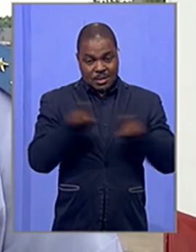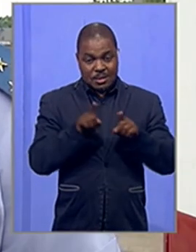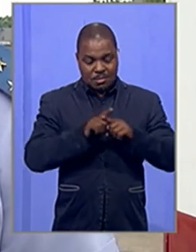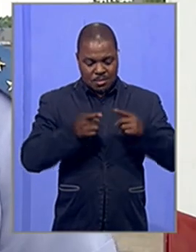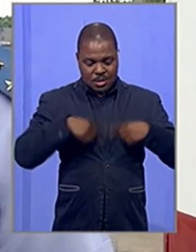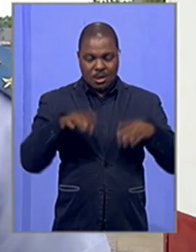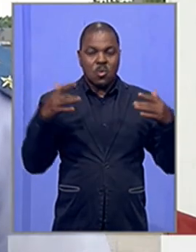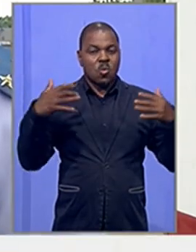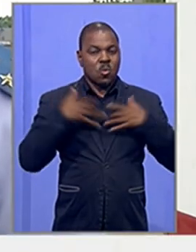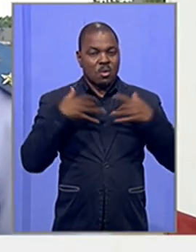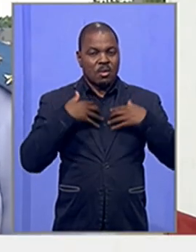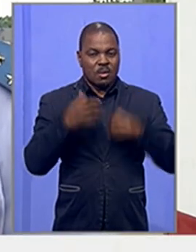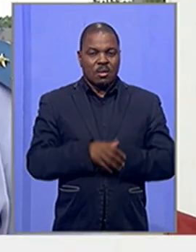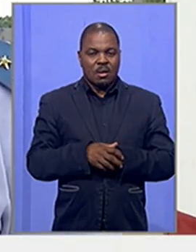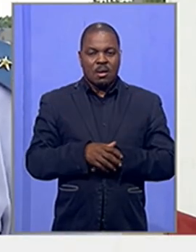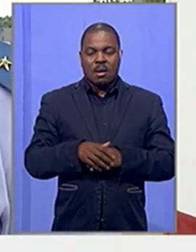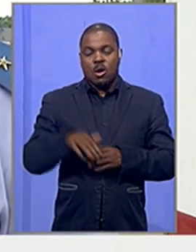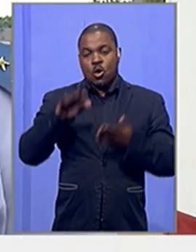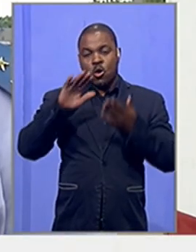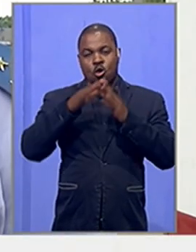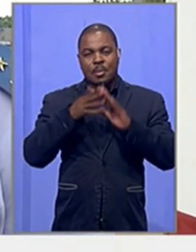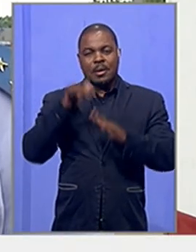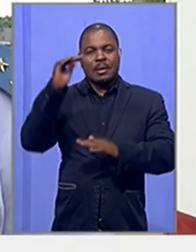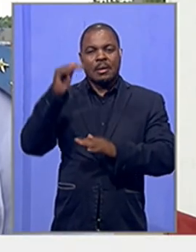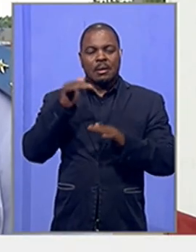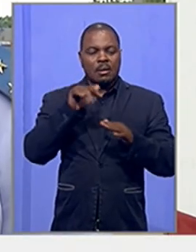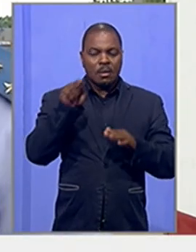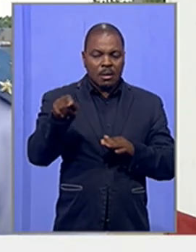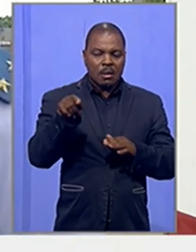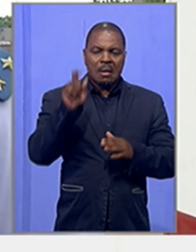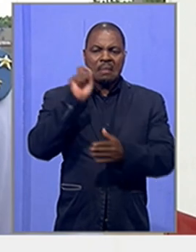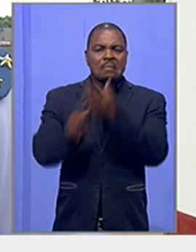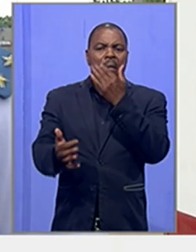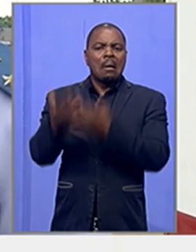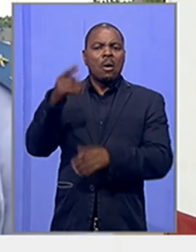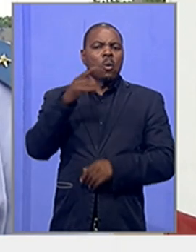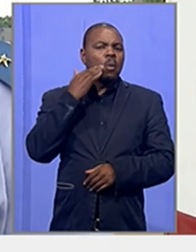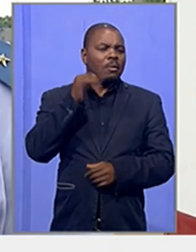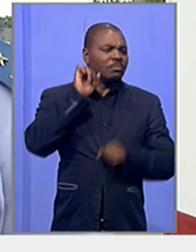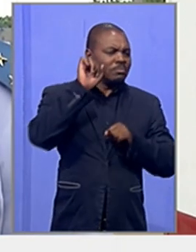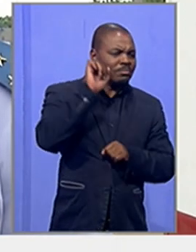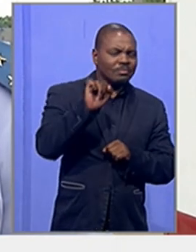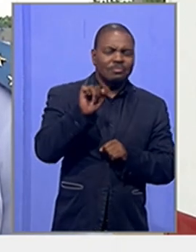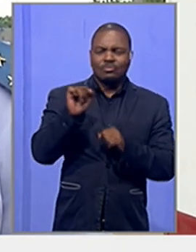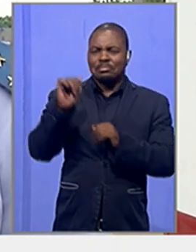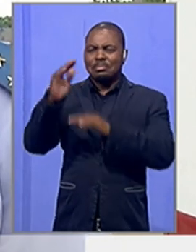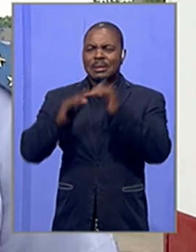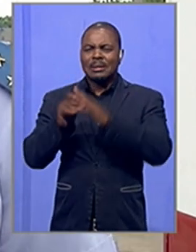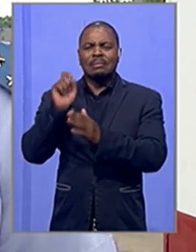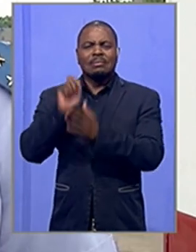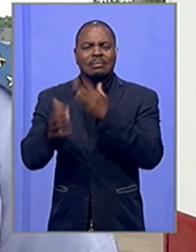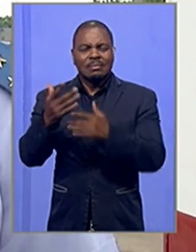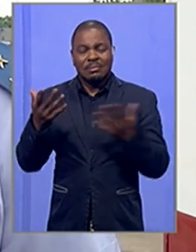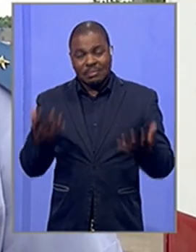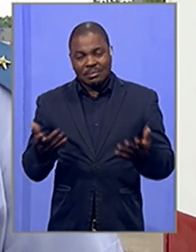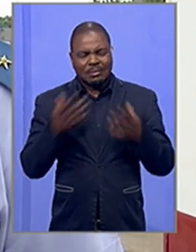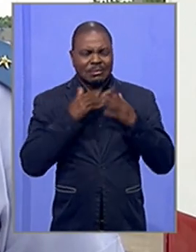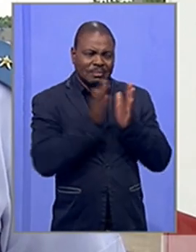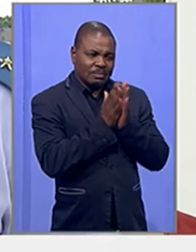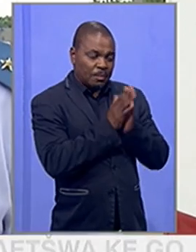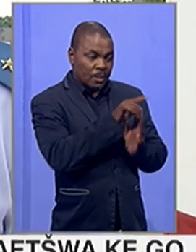ka dikago tse baagi ba dulang ba di fisa nako le nako ga ba ipelaetsa. E leng sengwe se e leng gore re ka kopa gore